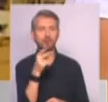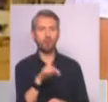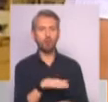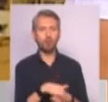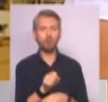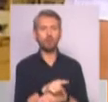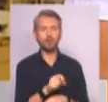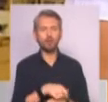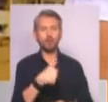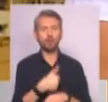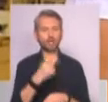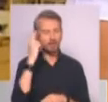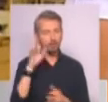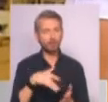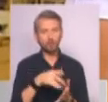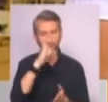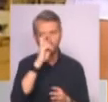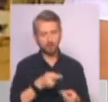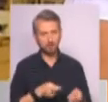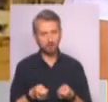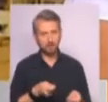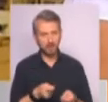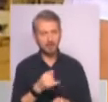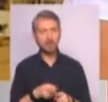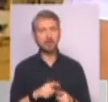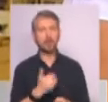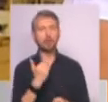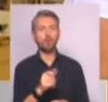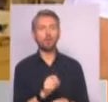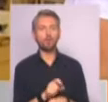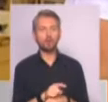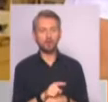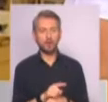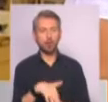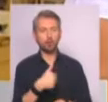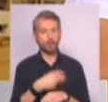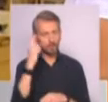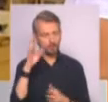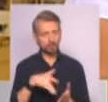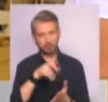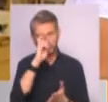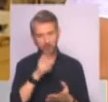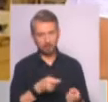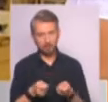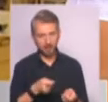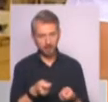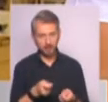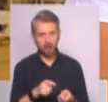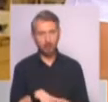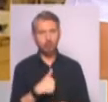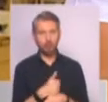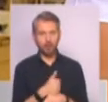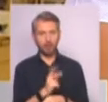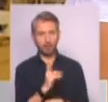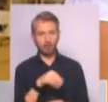функцію голови Київської міської державної адміністрації. І це його функція як голови Київської міської державної адміністрації, керівника Київської